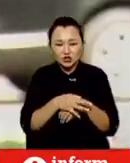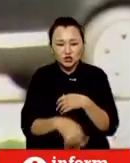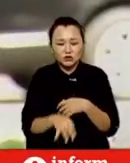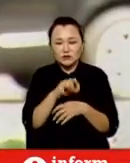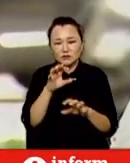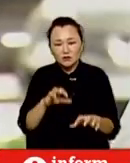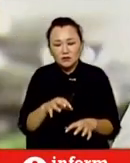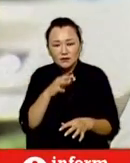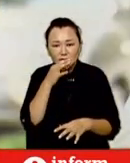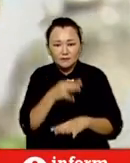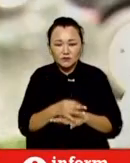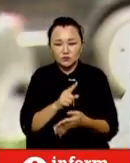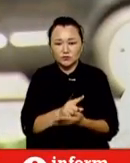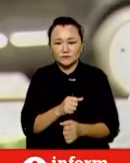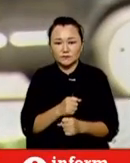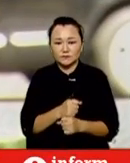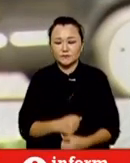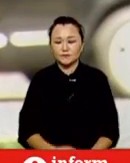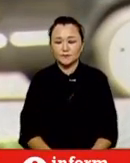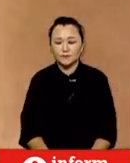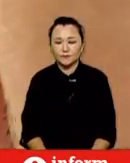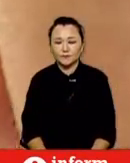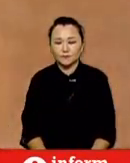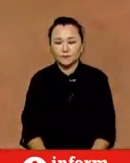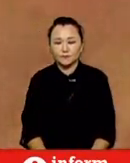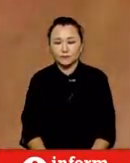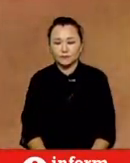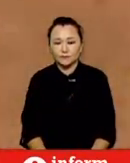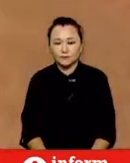заң алдында жауап беруі тиіс дейді. Бауыржан Жақсымбет, Сергей Шуйский, Информбюро.